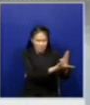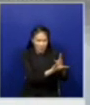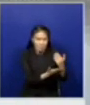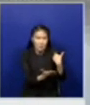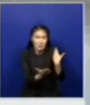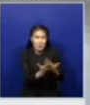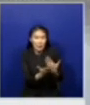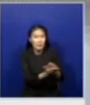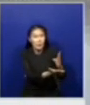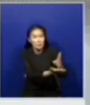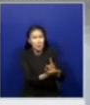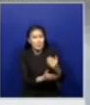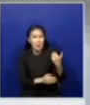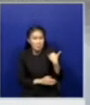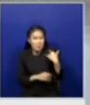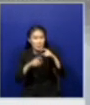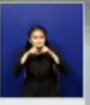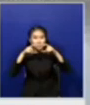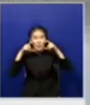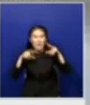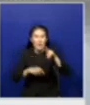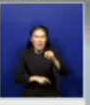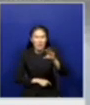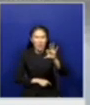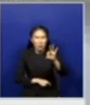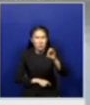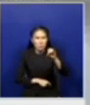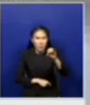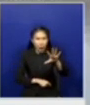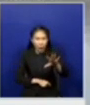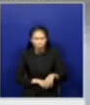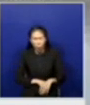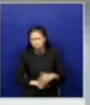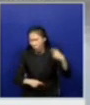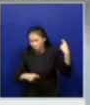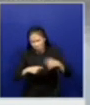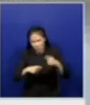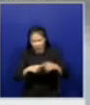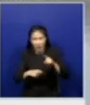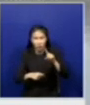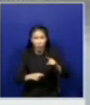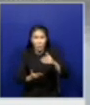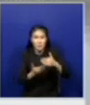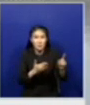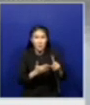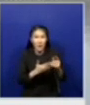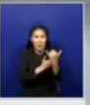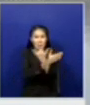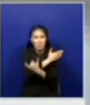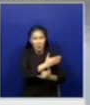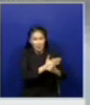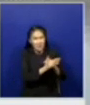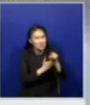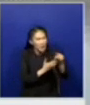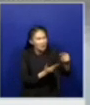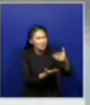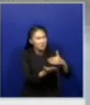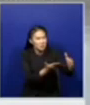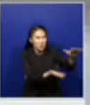าก N95 หายากต้องสั่งซื้อจากต่างประเทศซึ่งยากมากเพราะทั้งโล